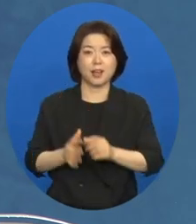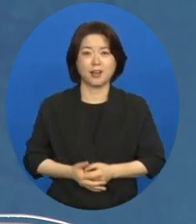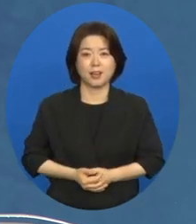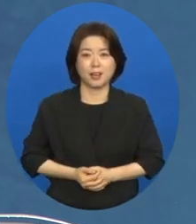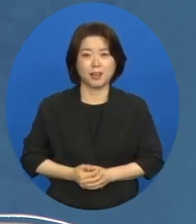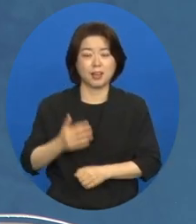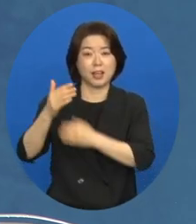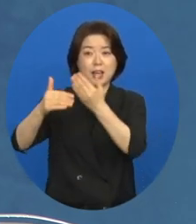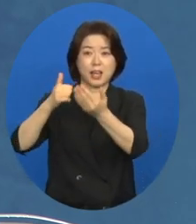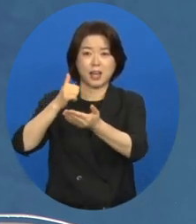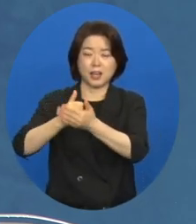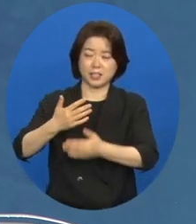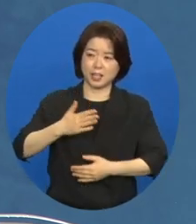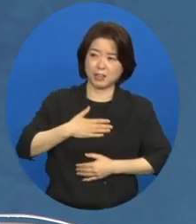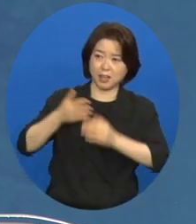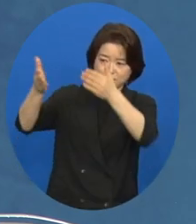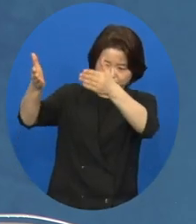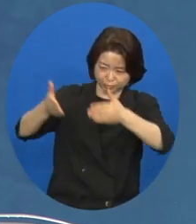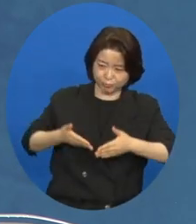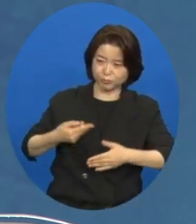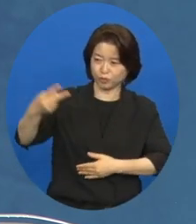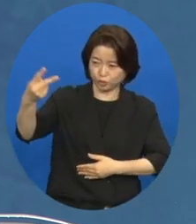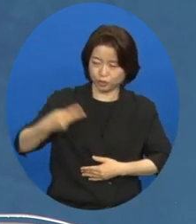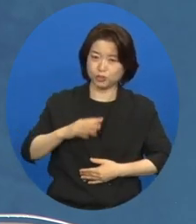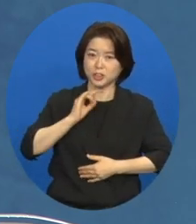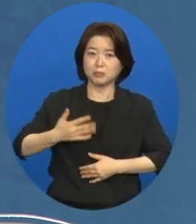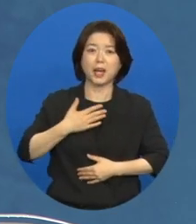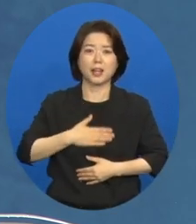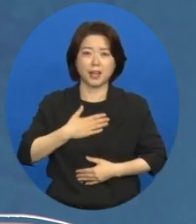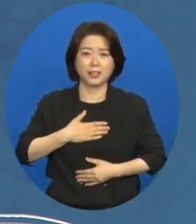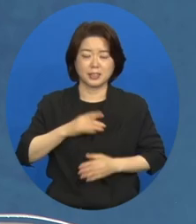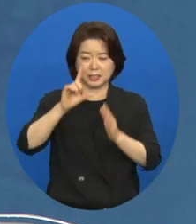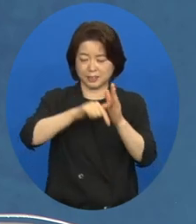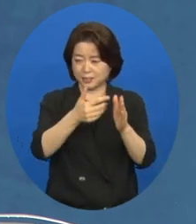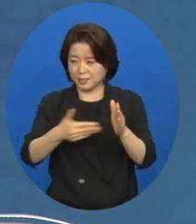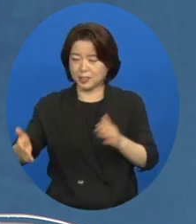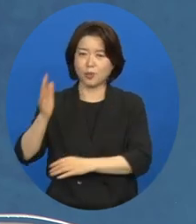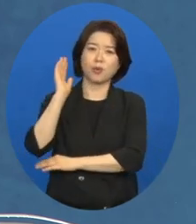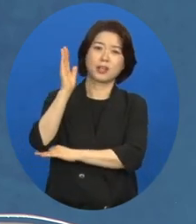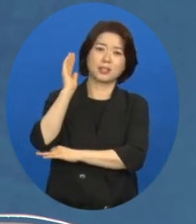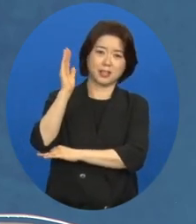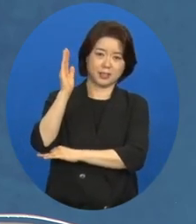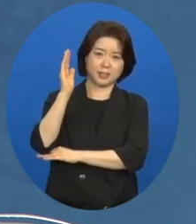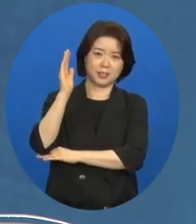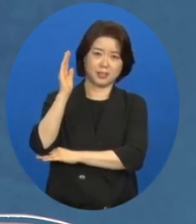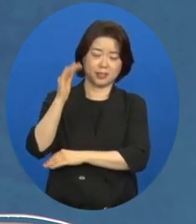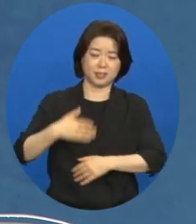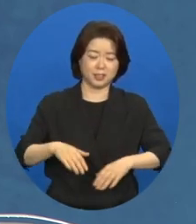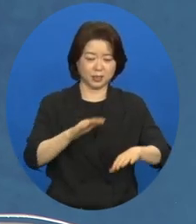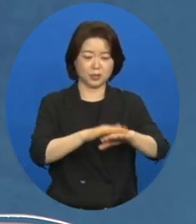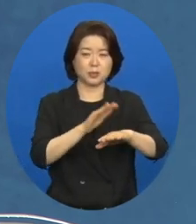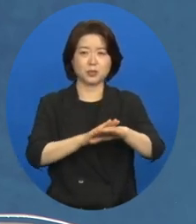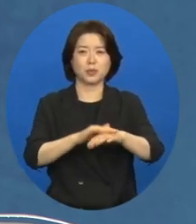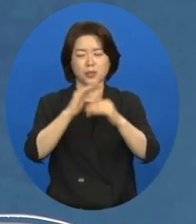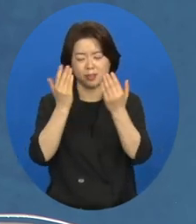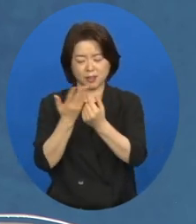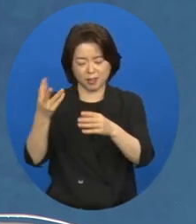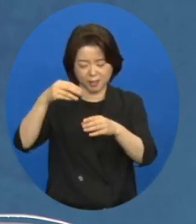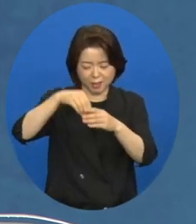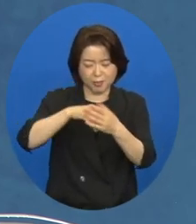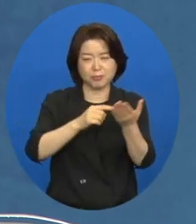하나님과 나만 알고 있는 그 세월의 이야기가 그 손 속에 다 담겨 있는